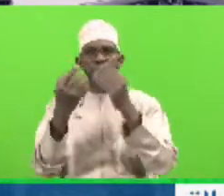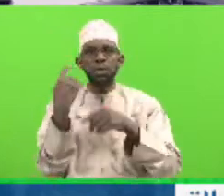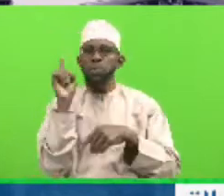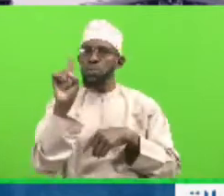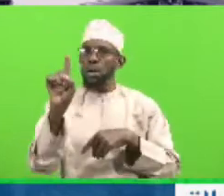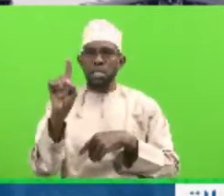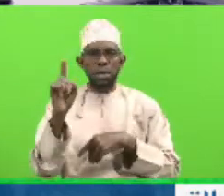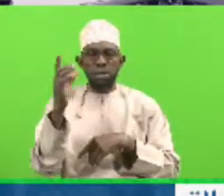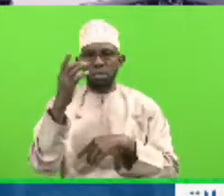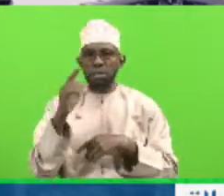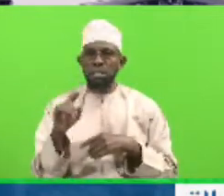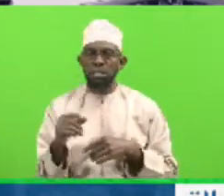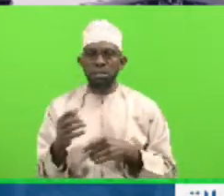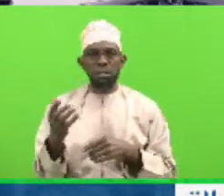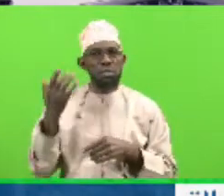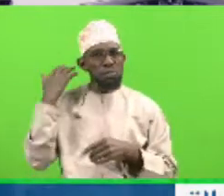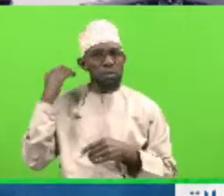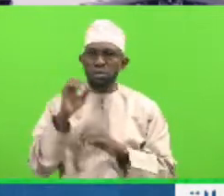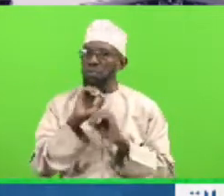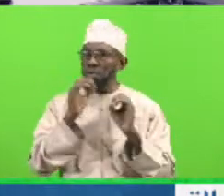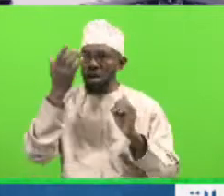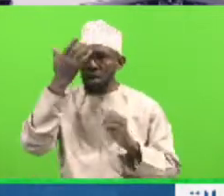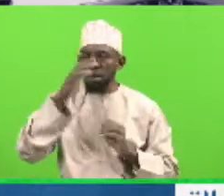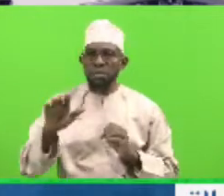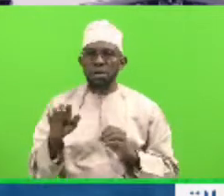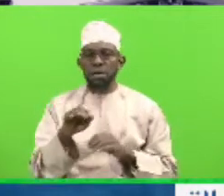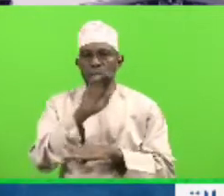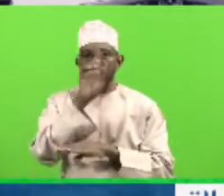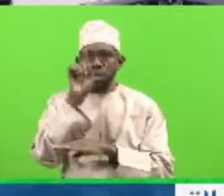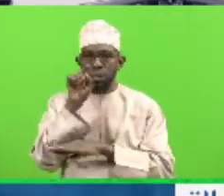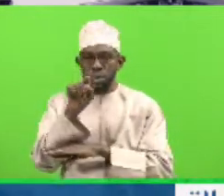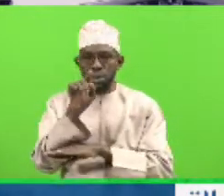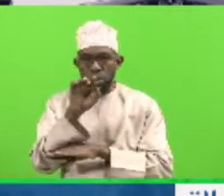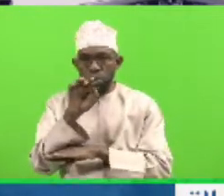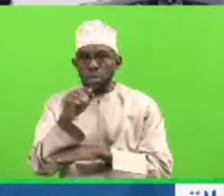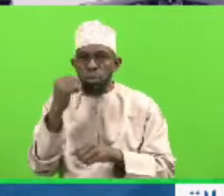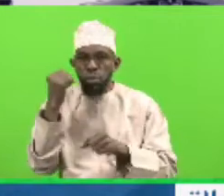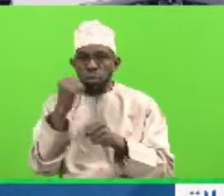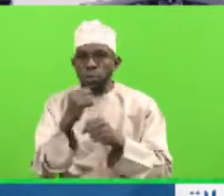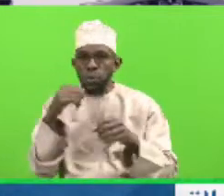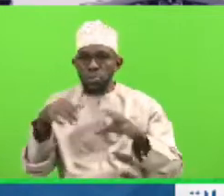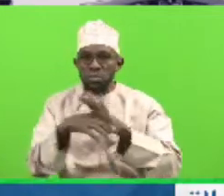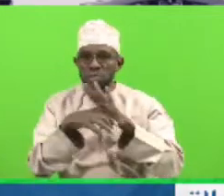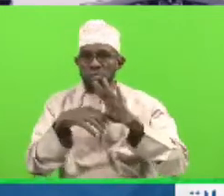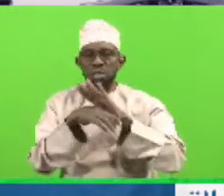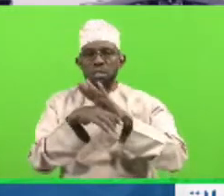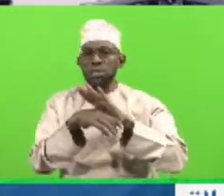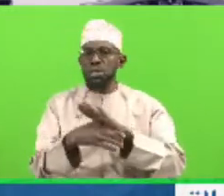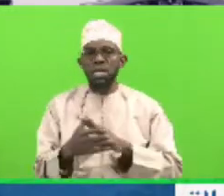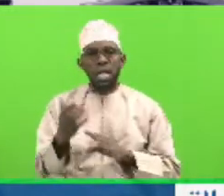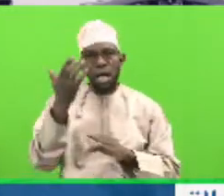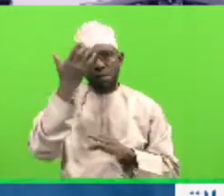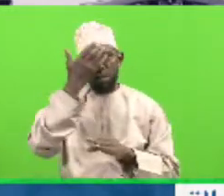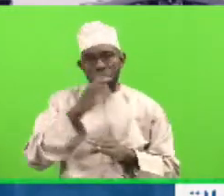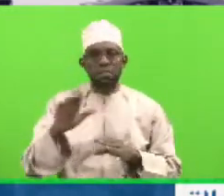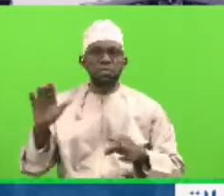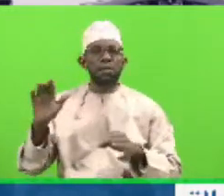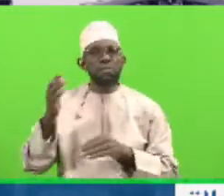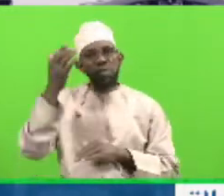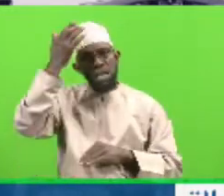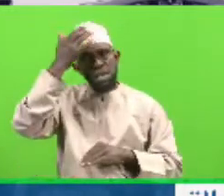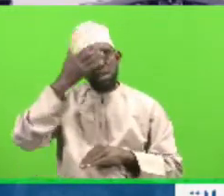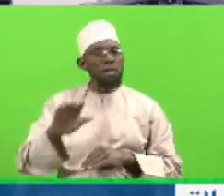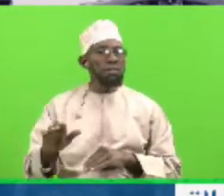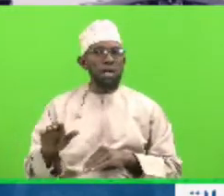مِنَ الْعَالَمِينَ. He's asking them, do you commit such immorality that